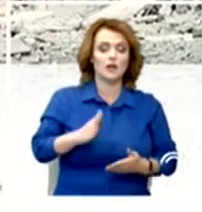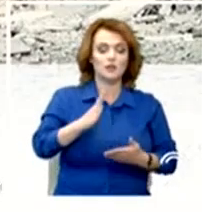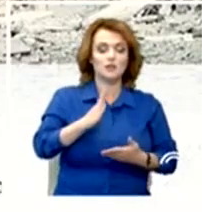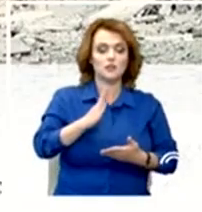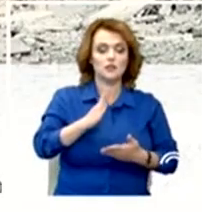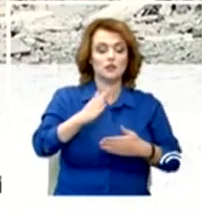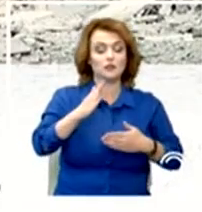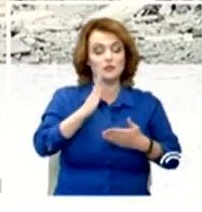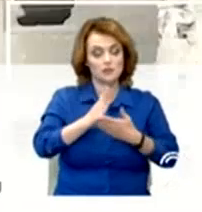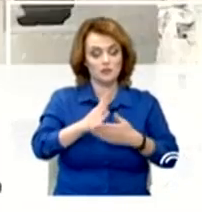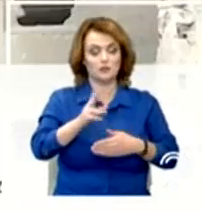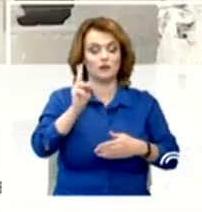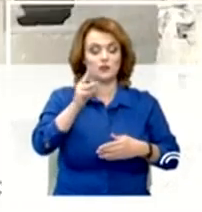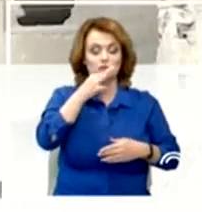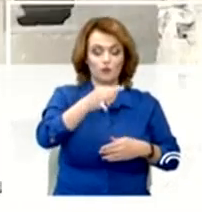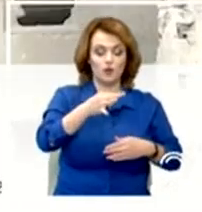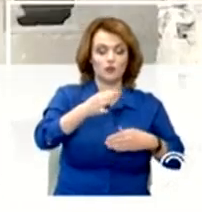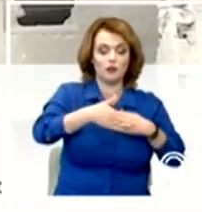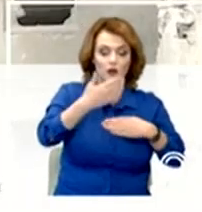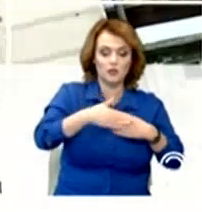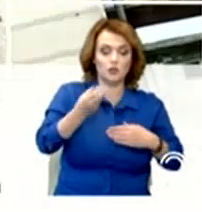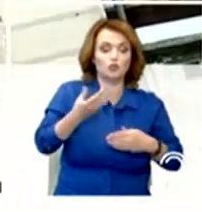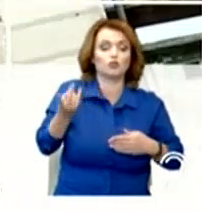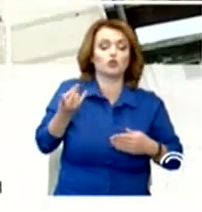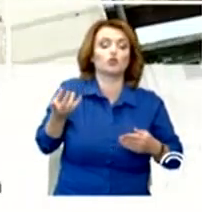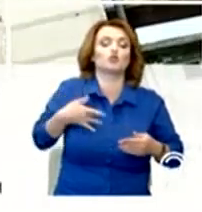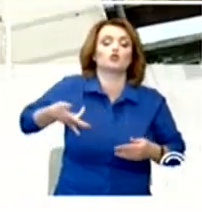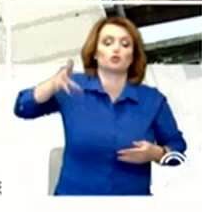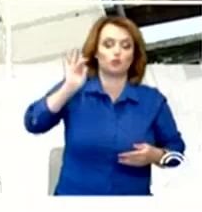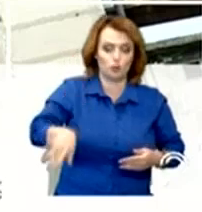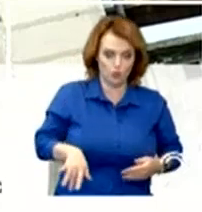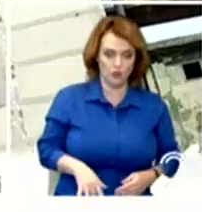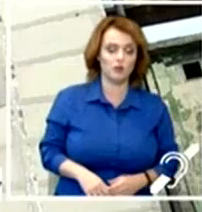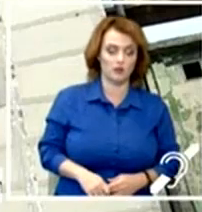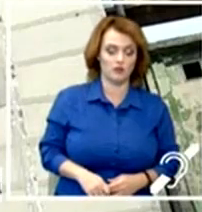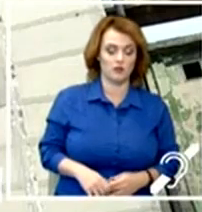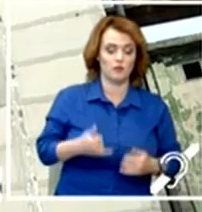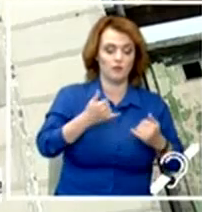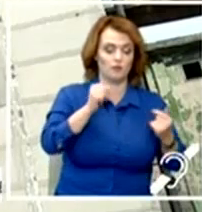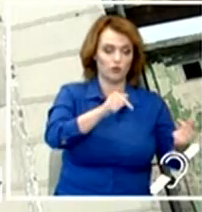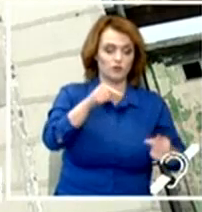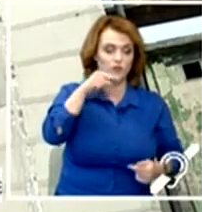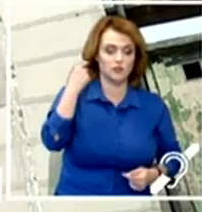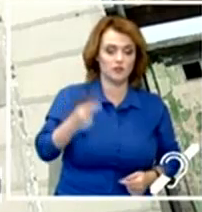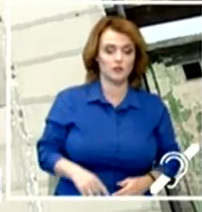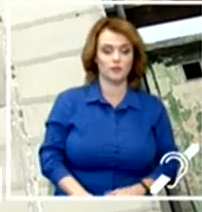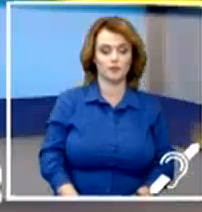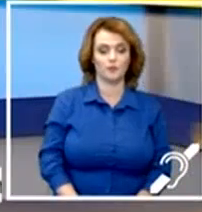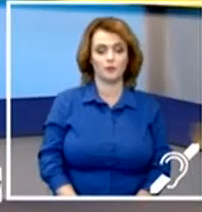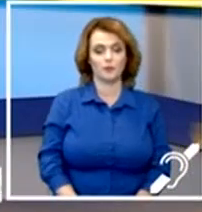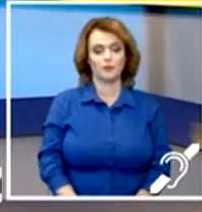că sancțiunile ar trebui înăsprite și ar fi dispuși să suporte consecințele care ar afecta nivelul lor de trai.